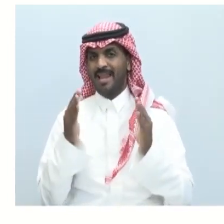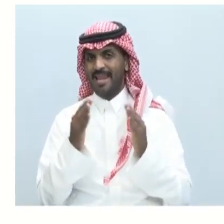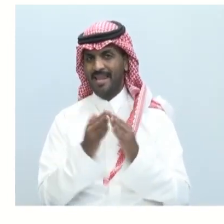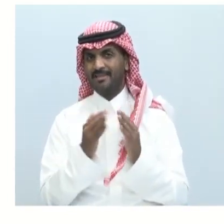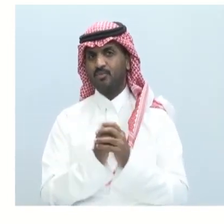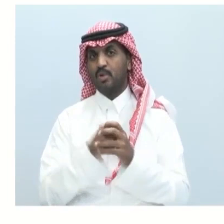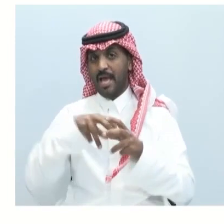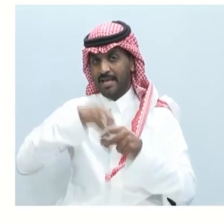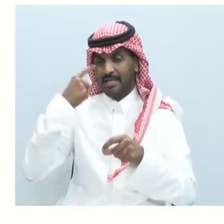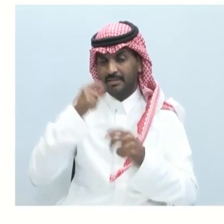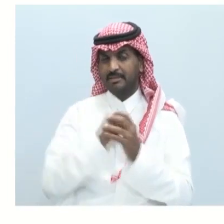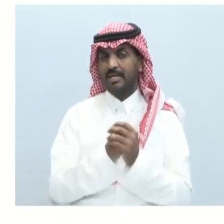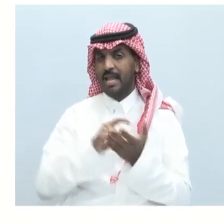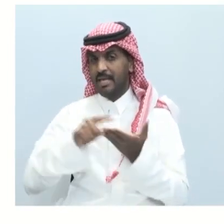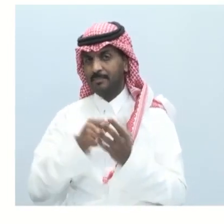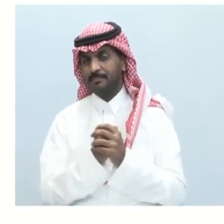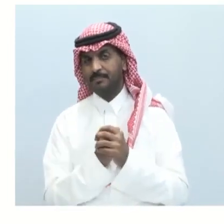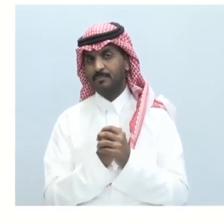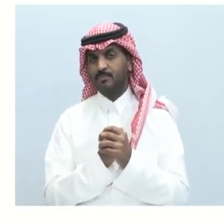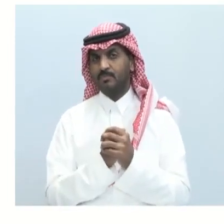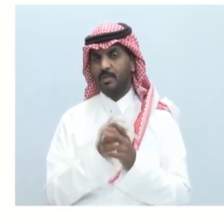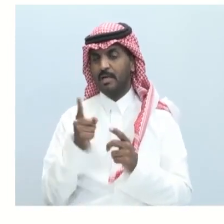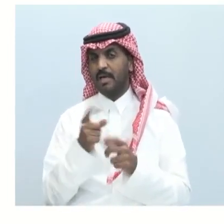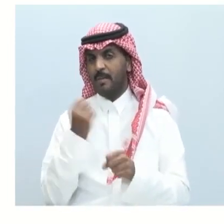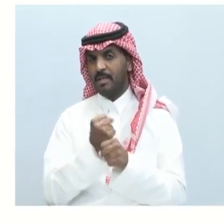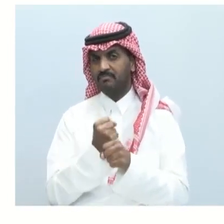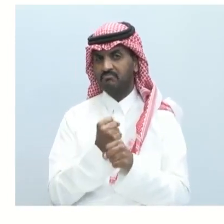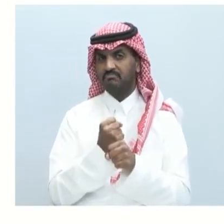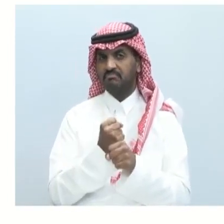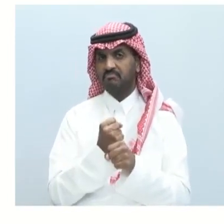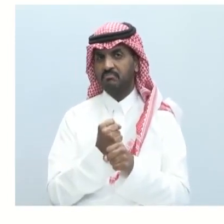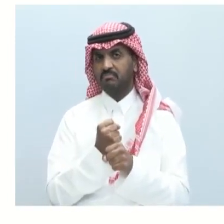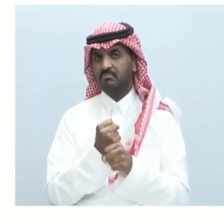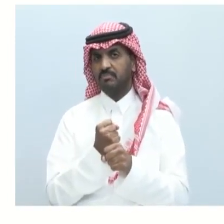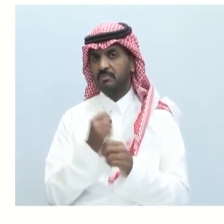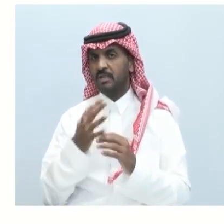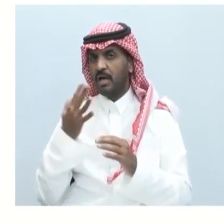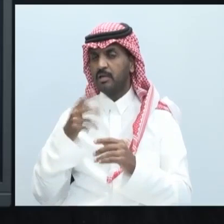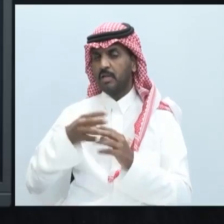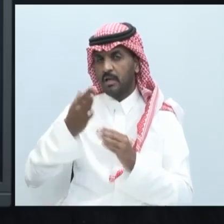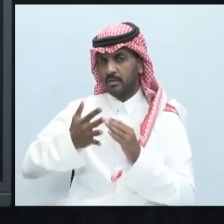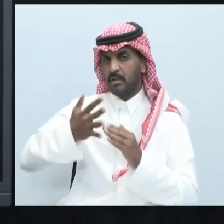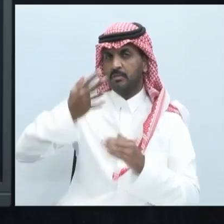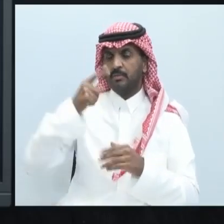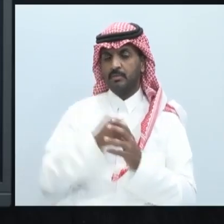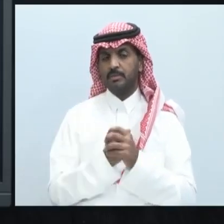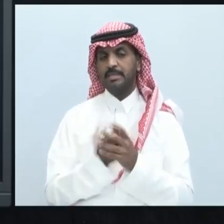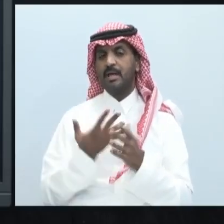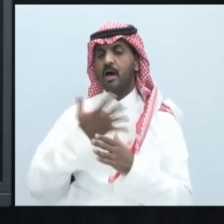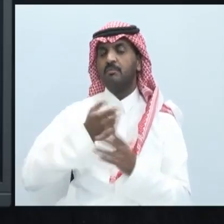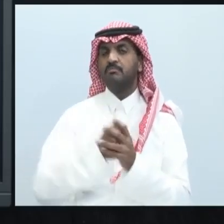الكائنات الحيه وهنالك وكانه نعمل عمليه فلتره نستثني بعض الكائنات الحيه ونقوم